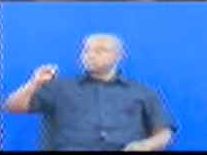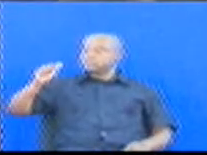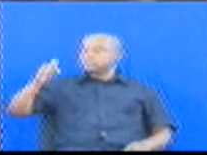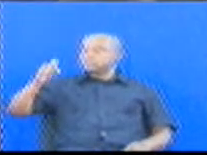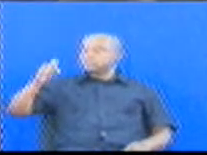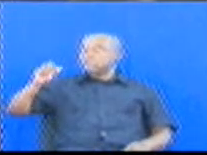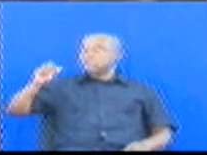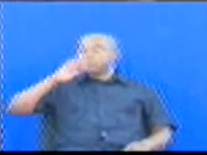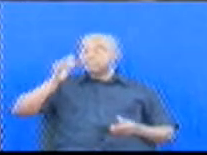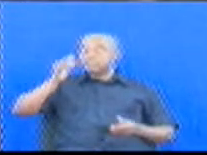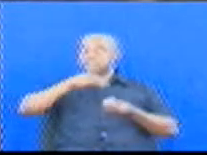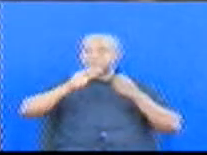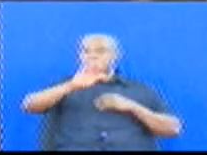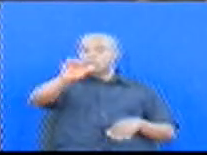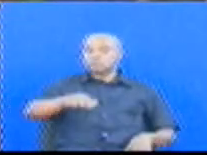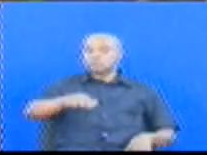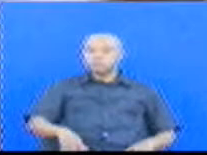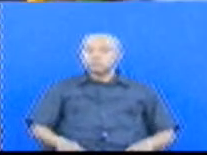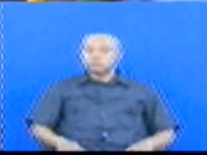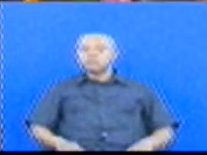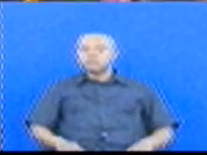imebaki.